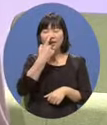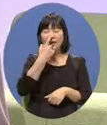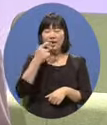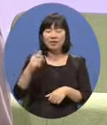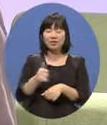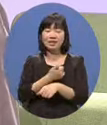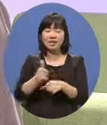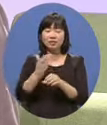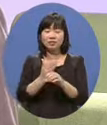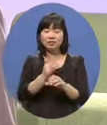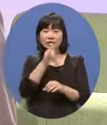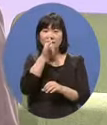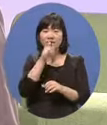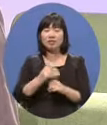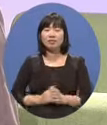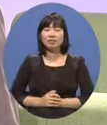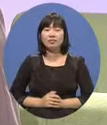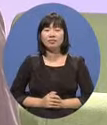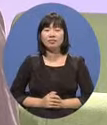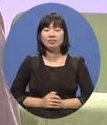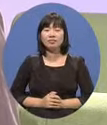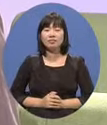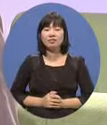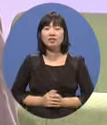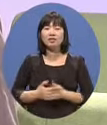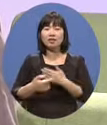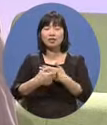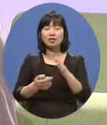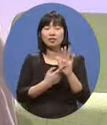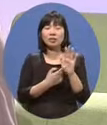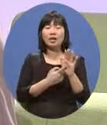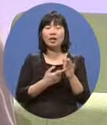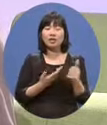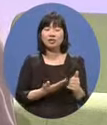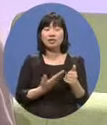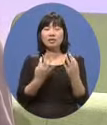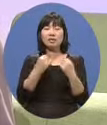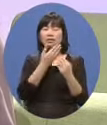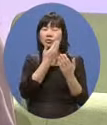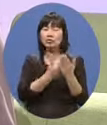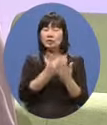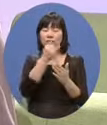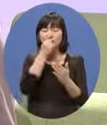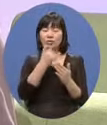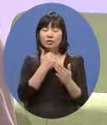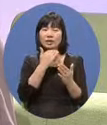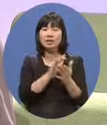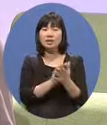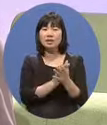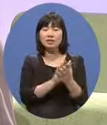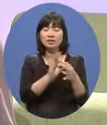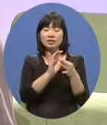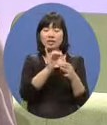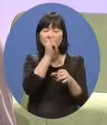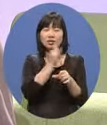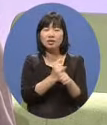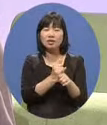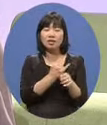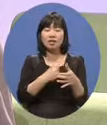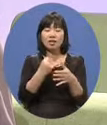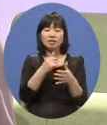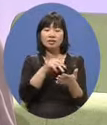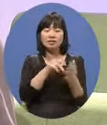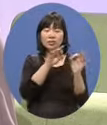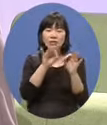네. 사회성을. 그래서 이제 실은 노출이 되는 게 많이 중요하고요. 예. 그러니까 그 또래가 엮인다든지, 그러니까 아주 하원이